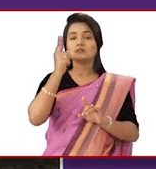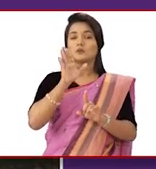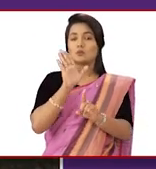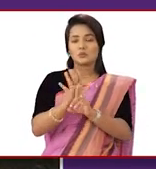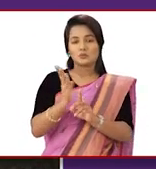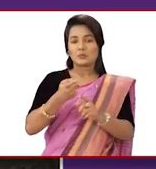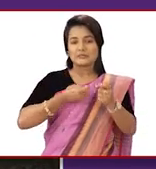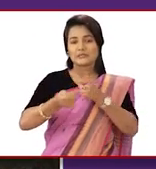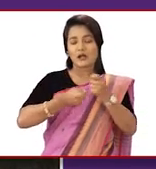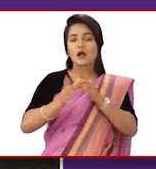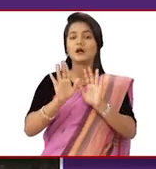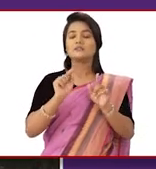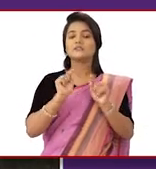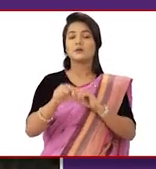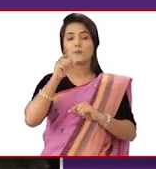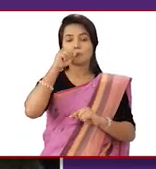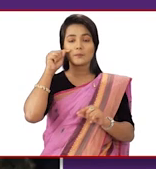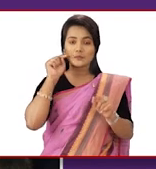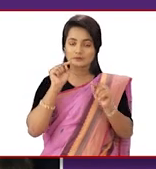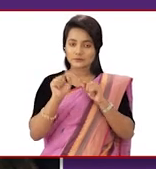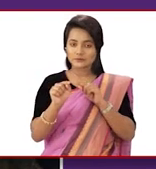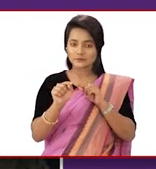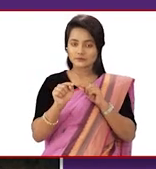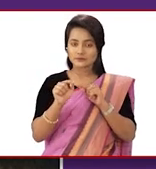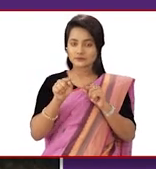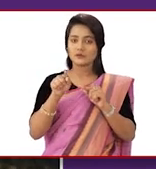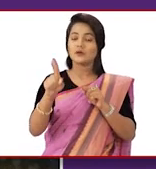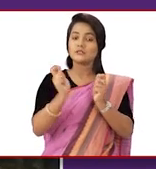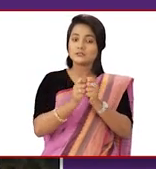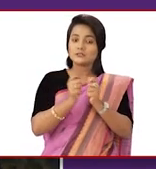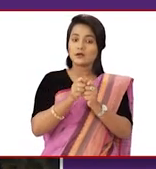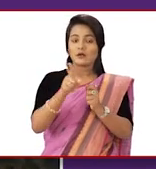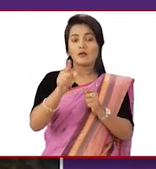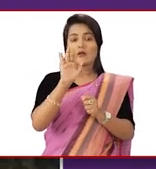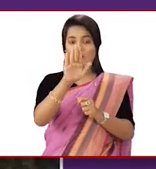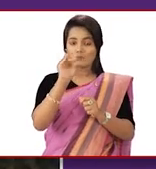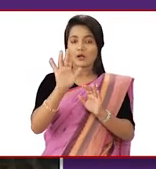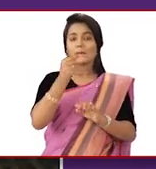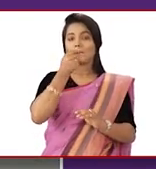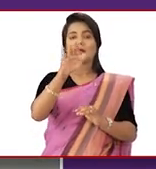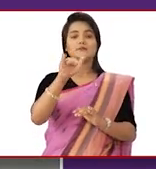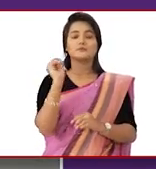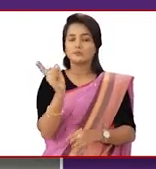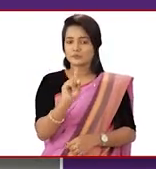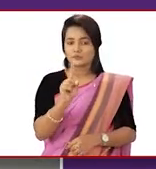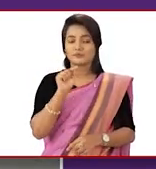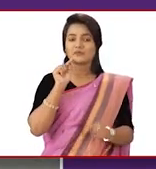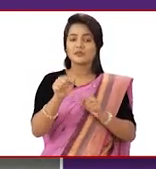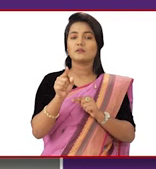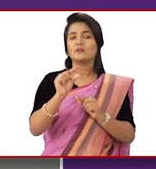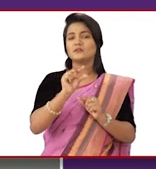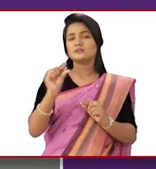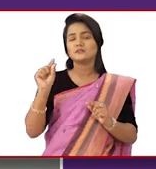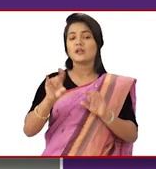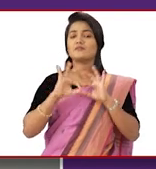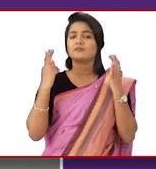ইনসিকিউরিটি একটা ব্যাপার আছে যার কারণে দেখা যাচ্ছে যে পুরুষরাদেরকে হয়তো ওই জব সেক্টরে অ্যালাউ করছে কিন্তু নারীদেরকে করছে না দেয়ার মাইট বি সাম ফ্যামিলিজ